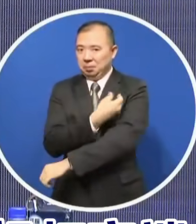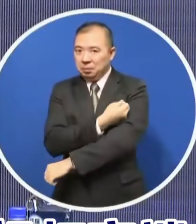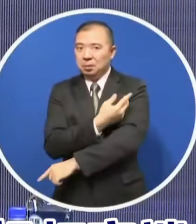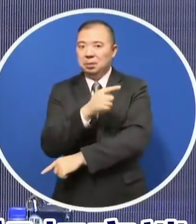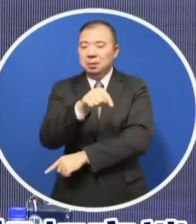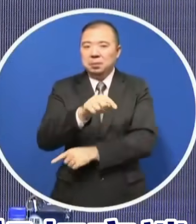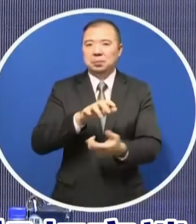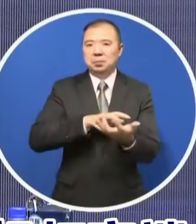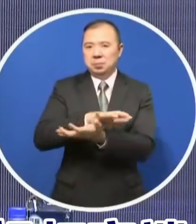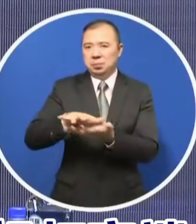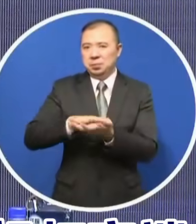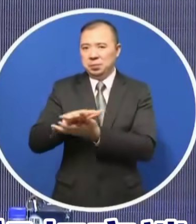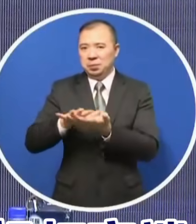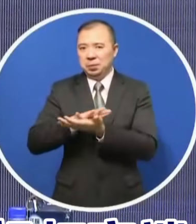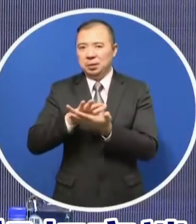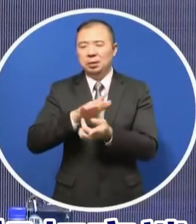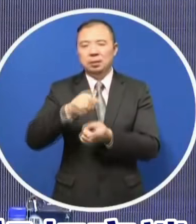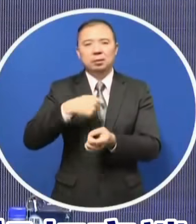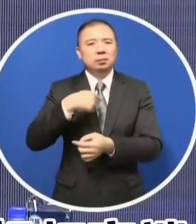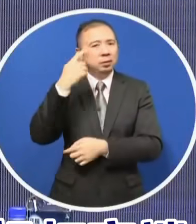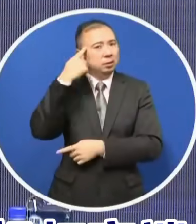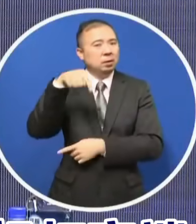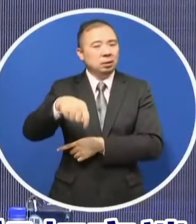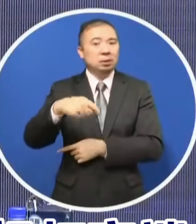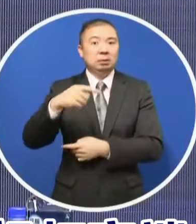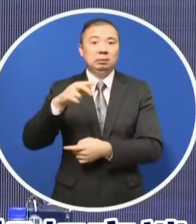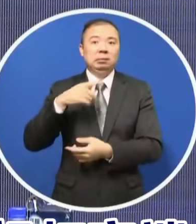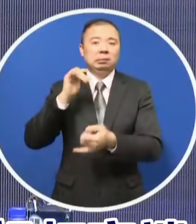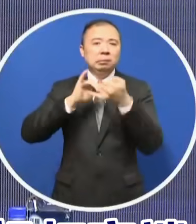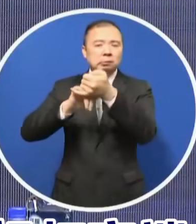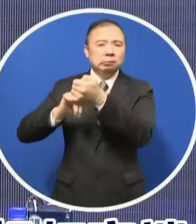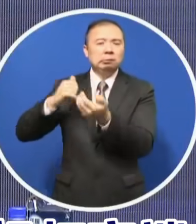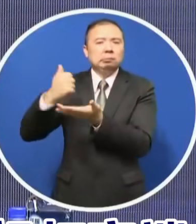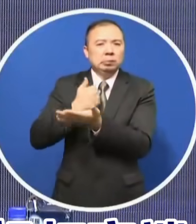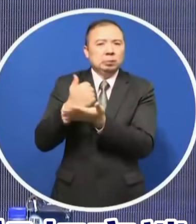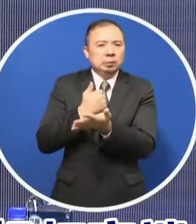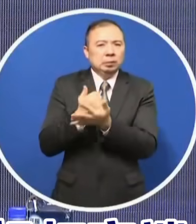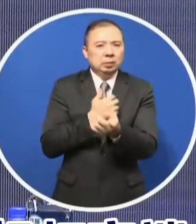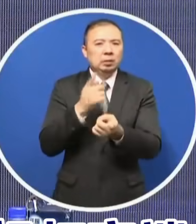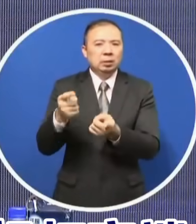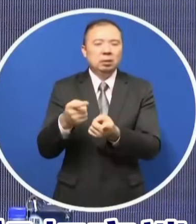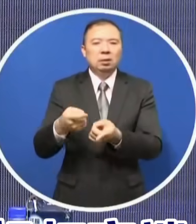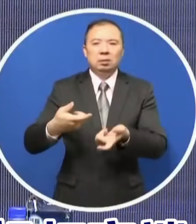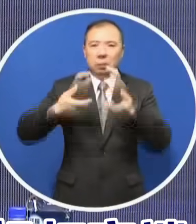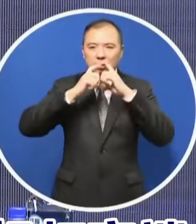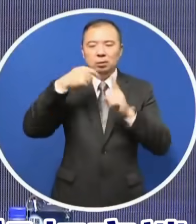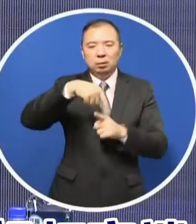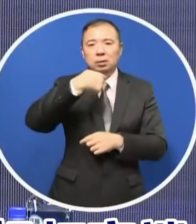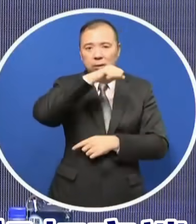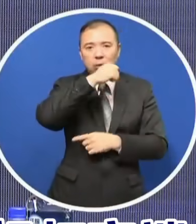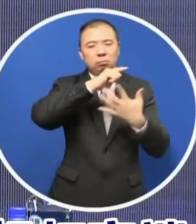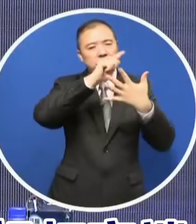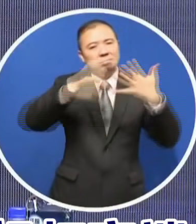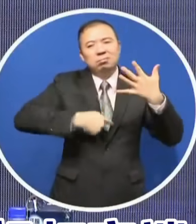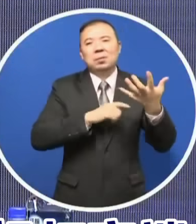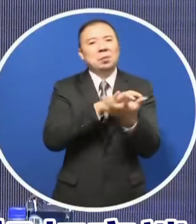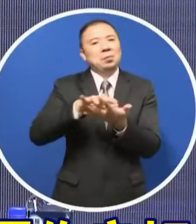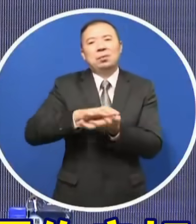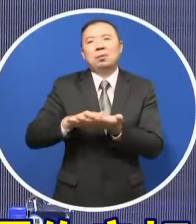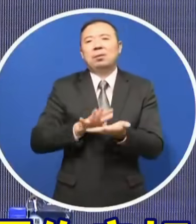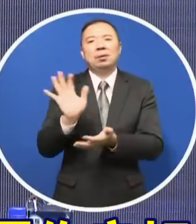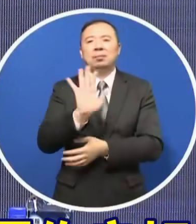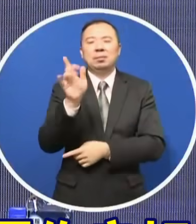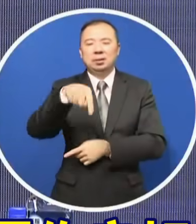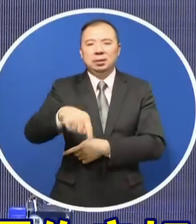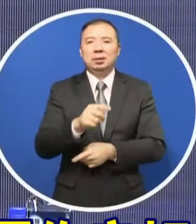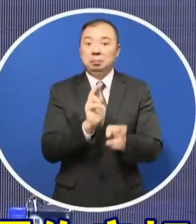业程序来做，再多的疫苗都不够，都会乱的是顺序。所以请指挥中心再呼吁、再告知，